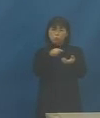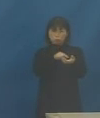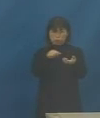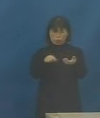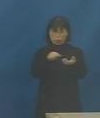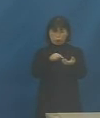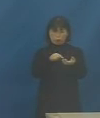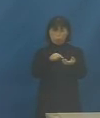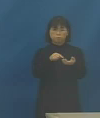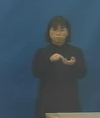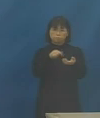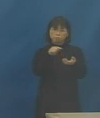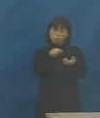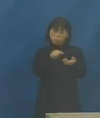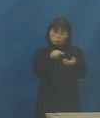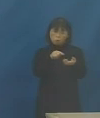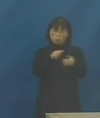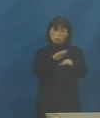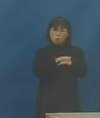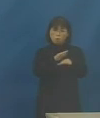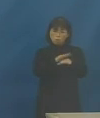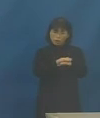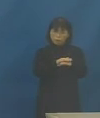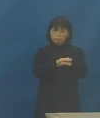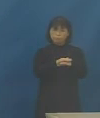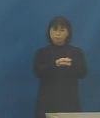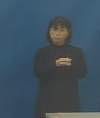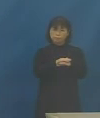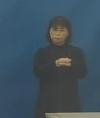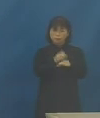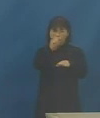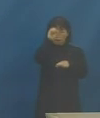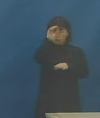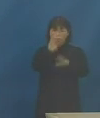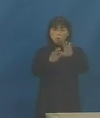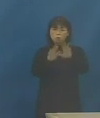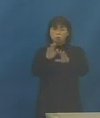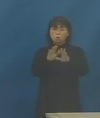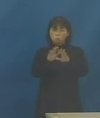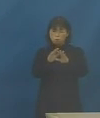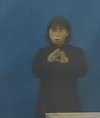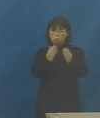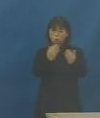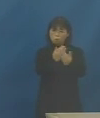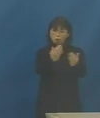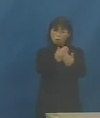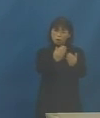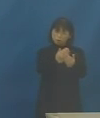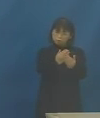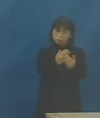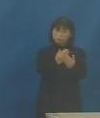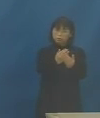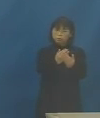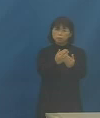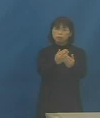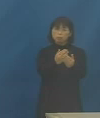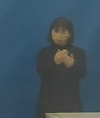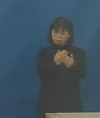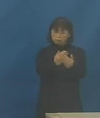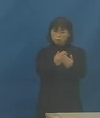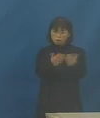でこれに降りましてあのだいたいこう病状の変化パターンがありますが思うと見比べてみれば